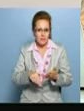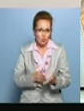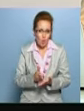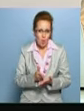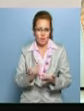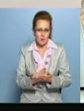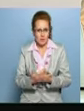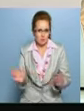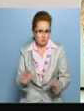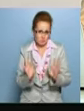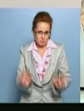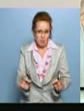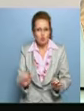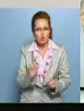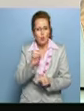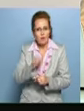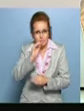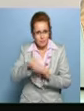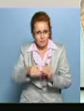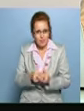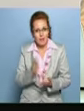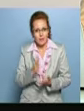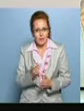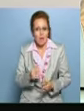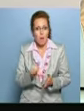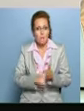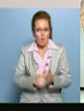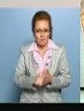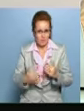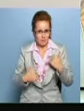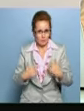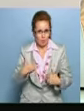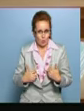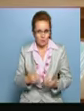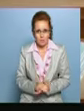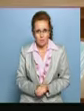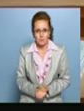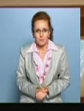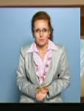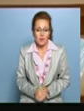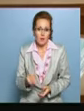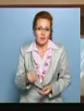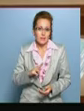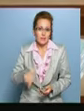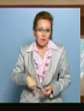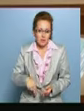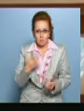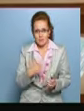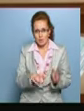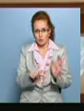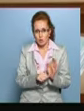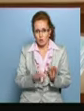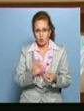стоит и главное есть ли повод для родительского беспокойства расскажем директор пше